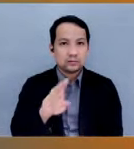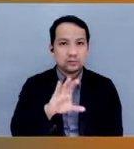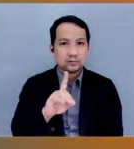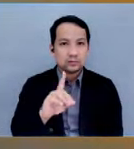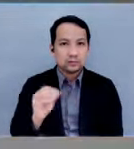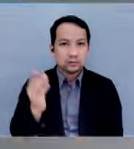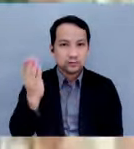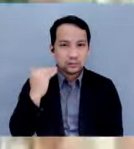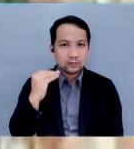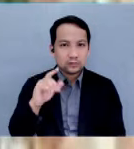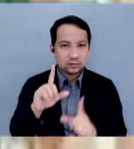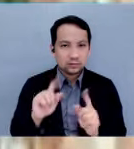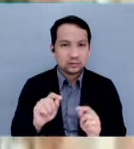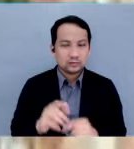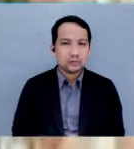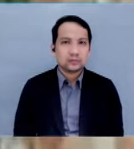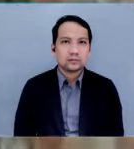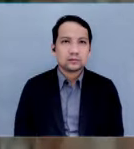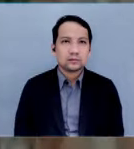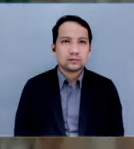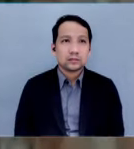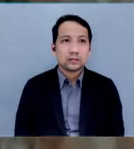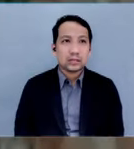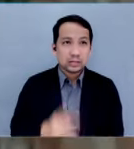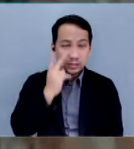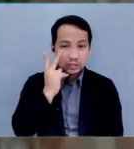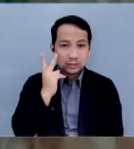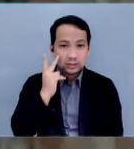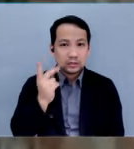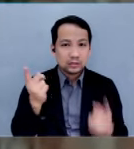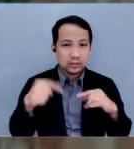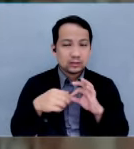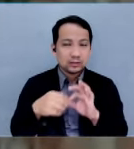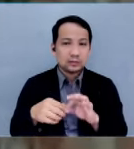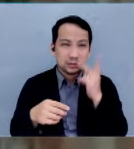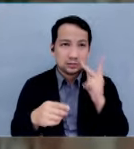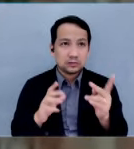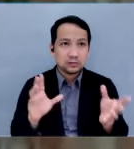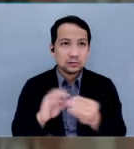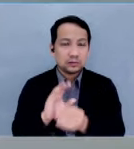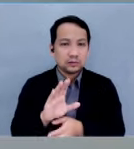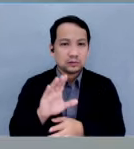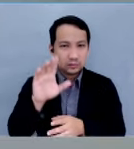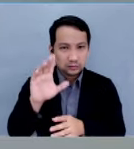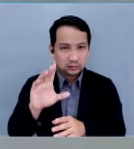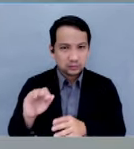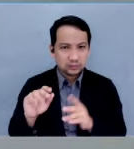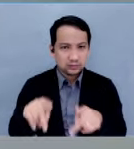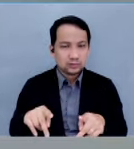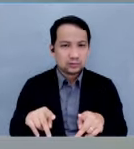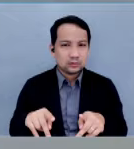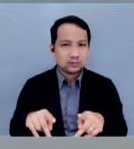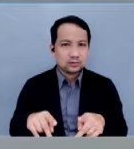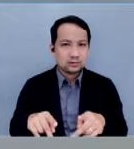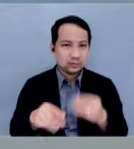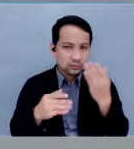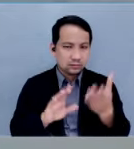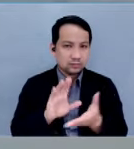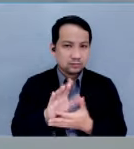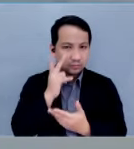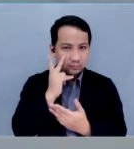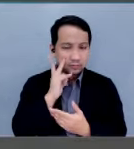Sabado. Sa CCTV footage ng insidente, makikita pa ang paghabol ng isang lalaki sa aso. Hinataw niya si Kilua at tsaka